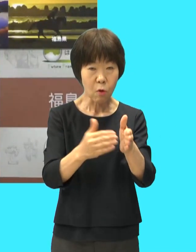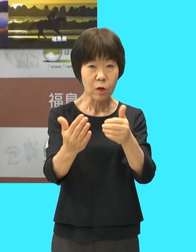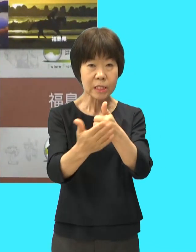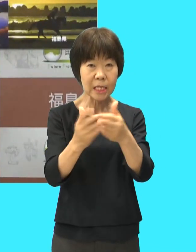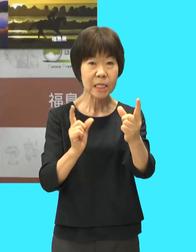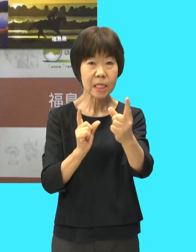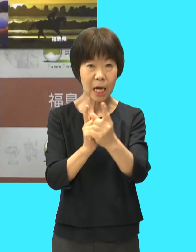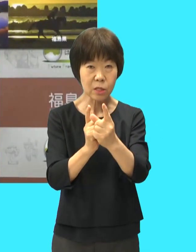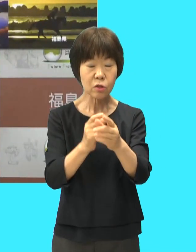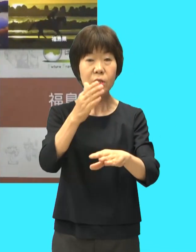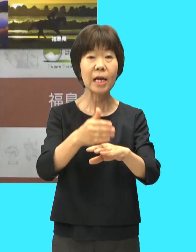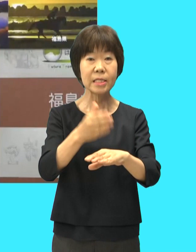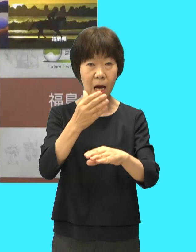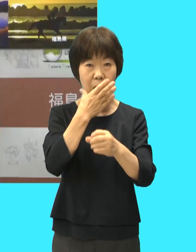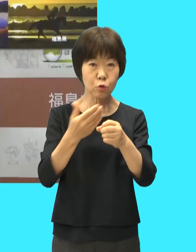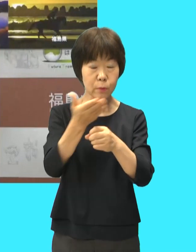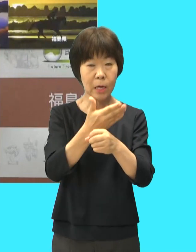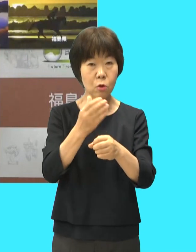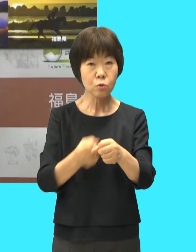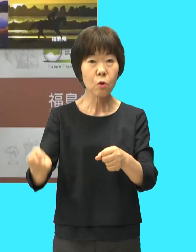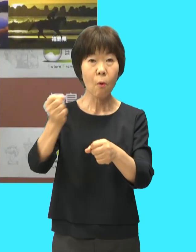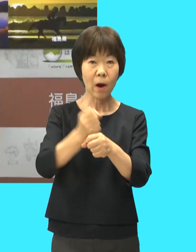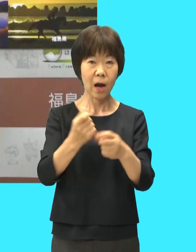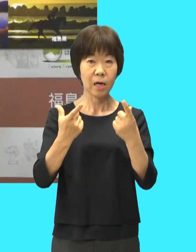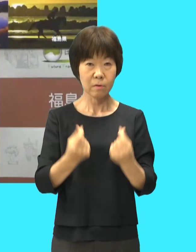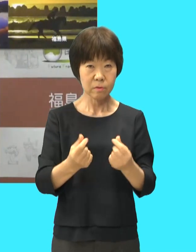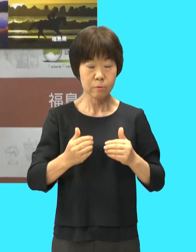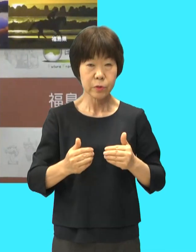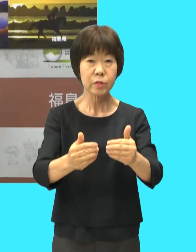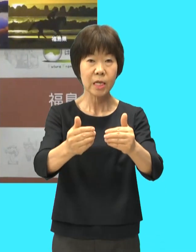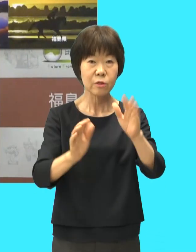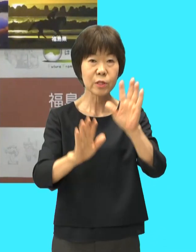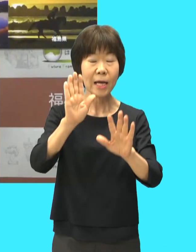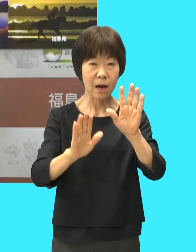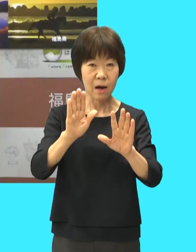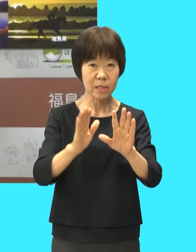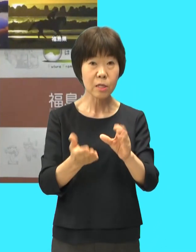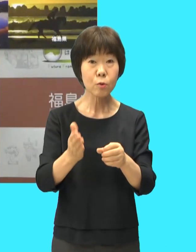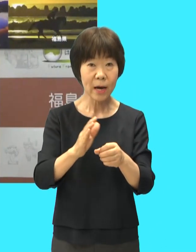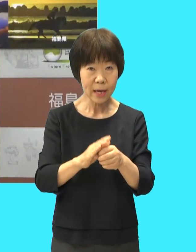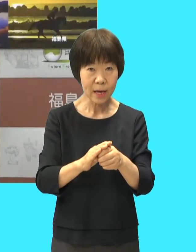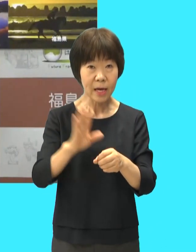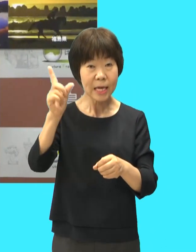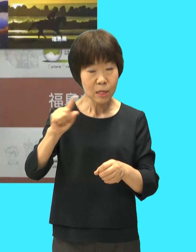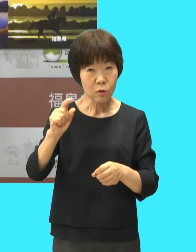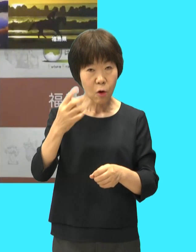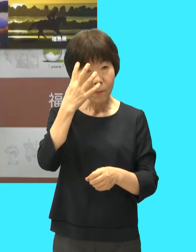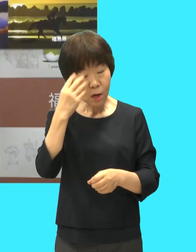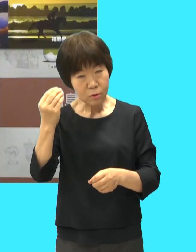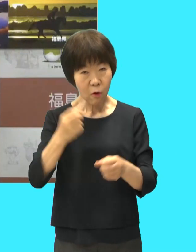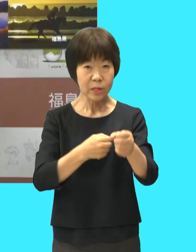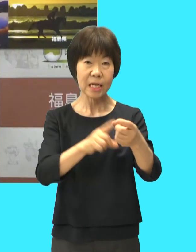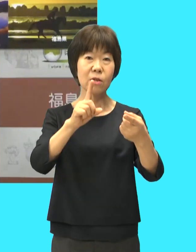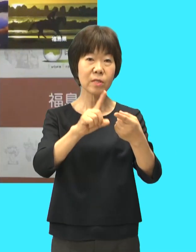感謝や福島の復興が着実に進んでいる姿に加え本県の魅力を積極